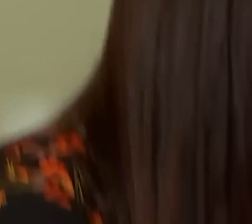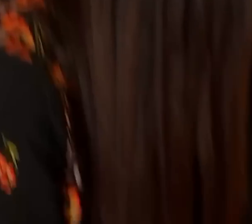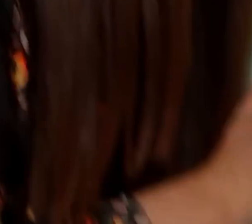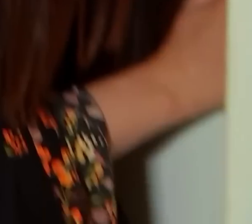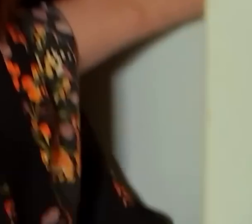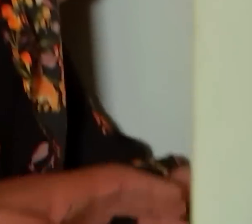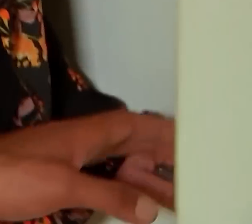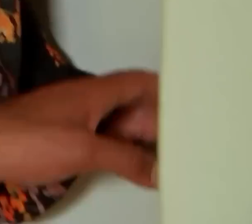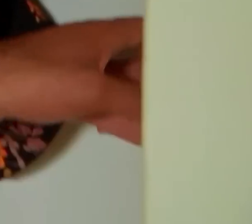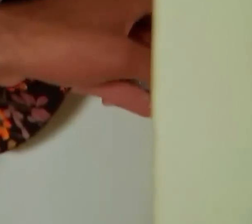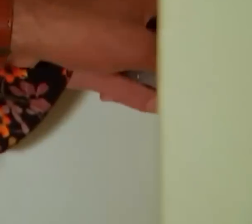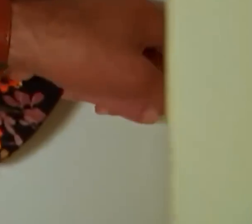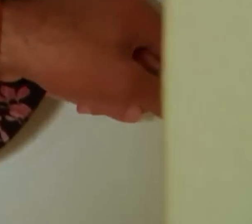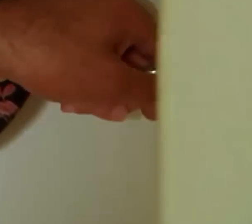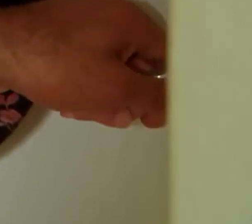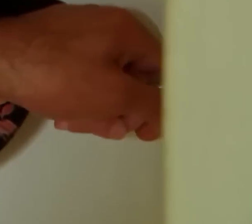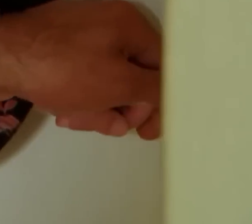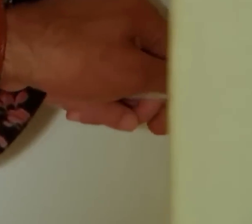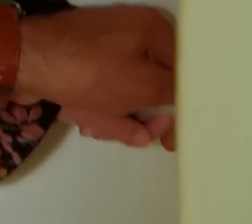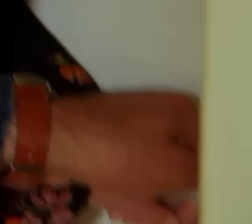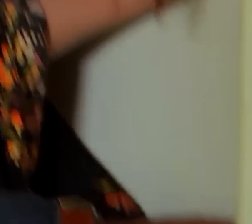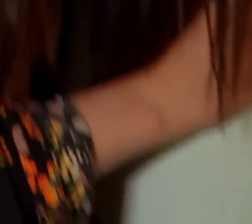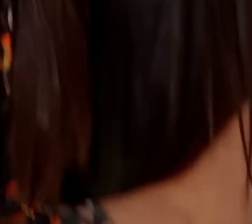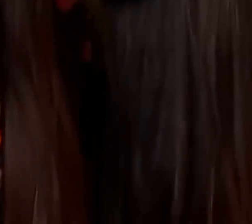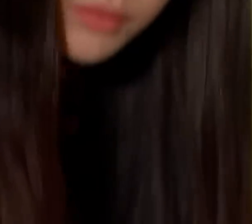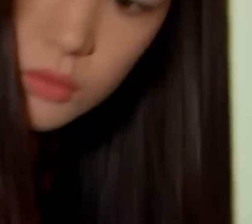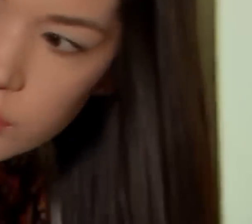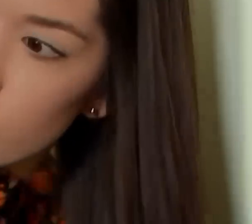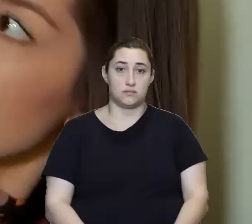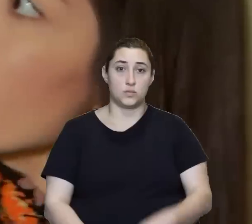eli kapının kolunda. Ömer de tutup kapıyı aralamaya yeltendi.